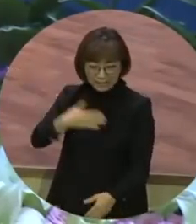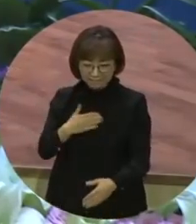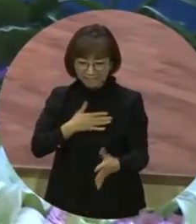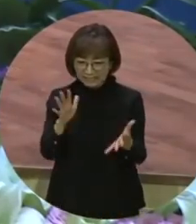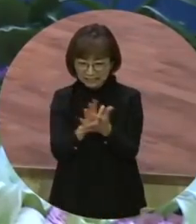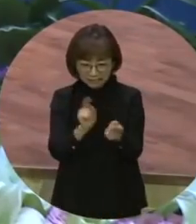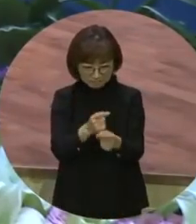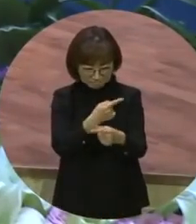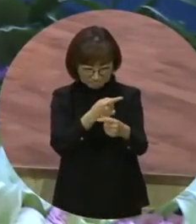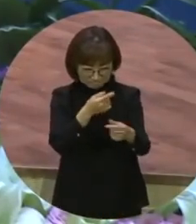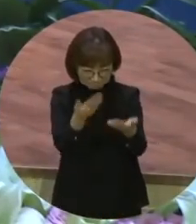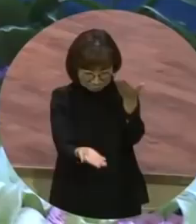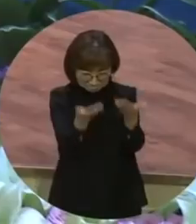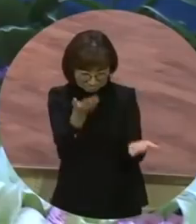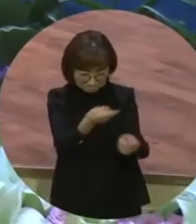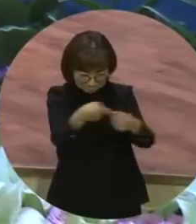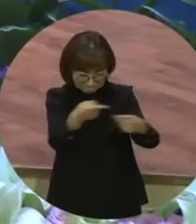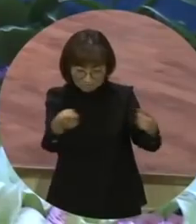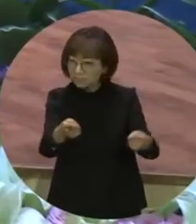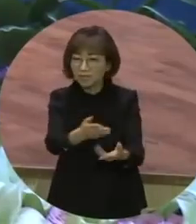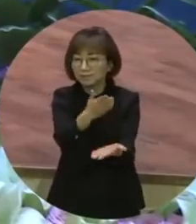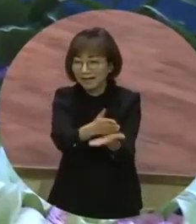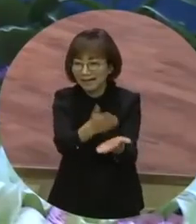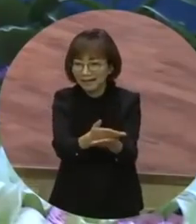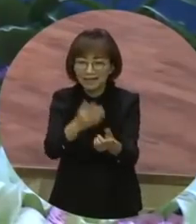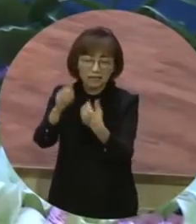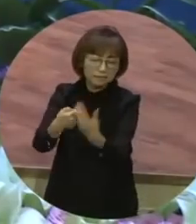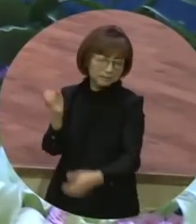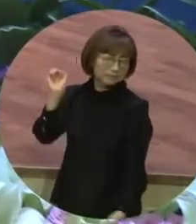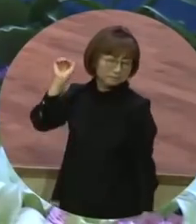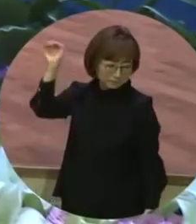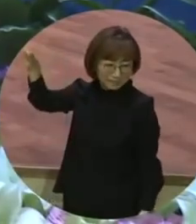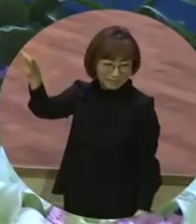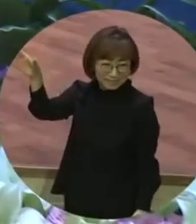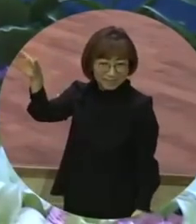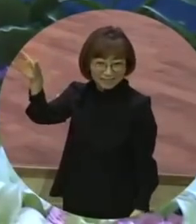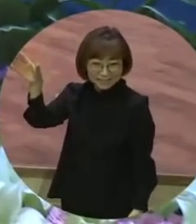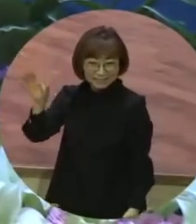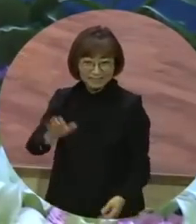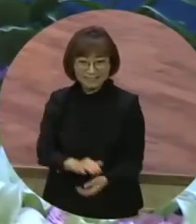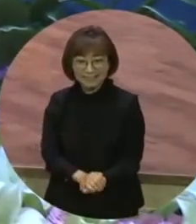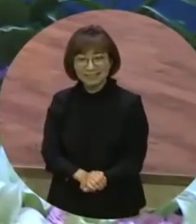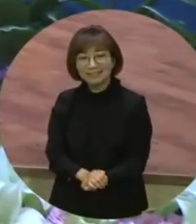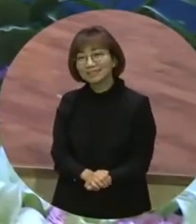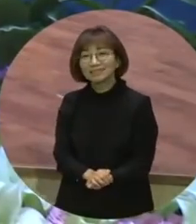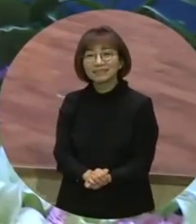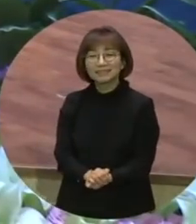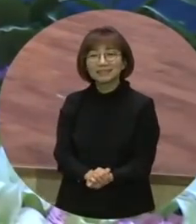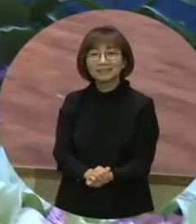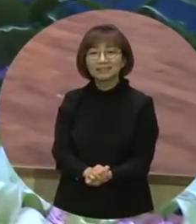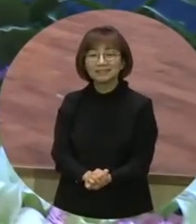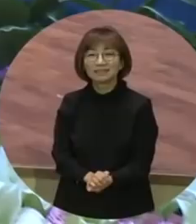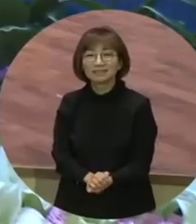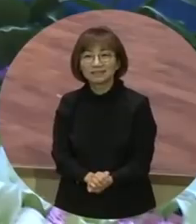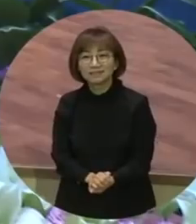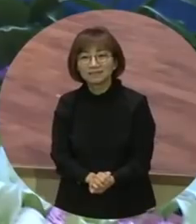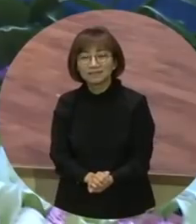비판하면 할 자격도 해서도 안 돼요. 그 예털이에요. 예털. 우리나라에 아주 잘못된 예틀이에요.